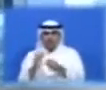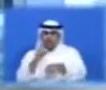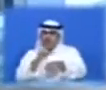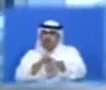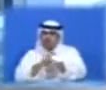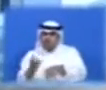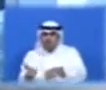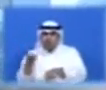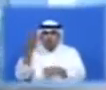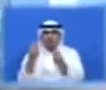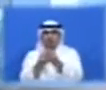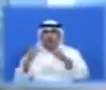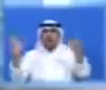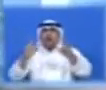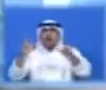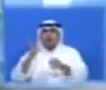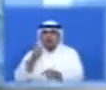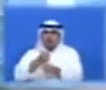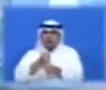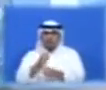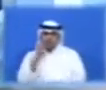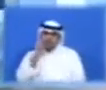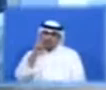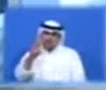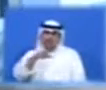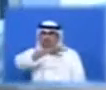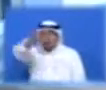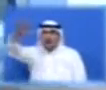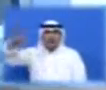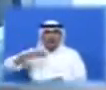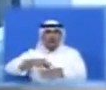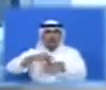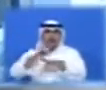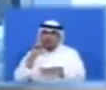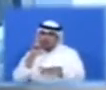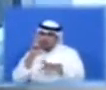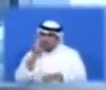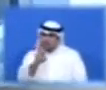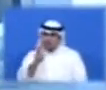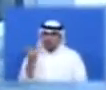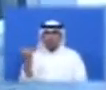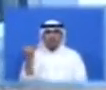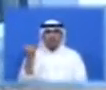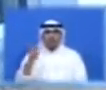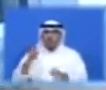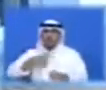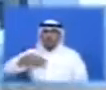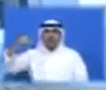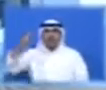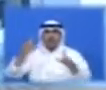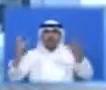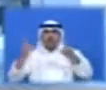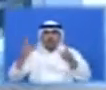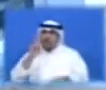والإعلاميين والمثقفين، ولنبين ما هو الدور اللي سوف تقوم فيه